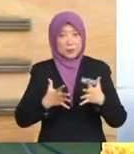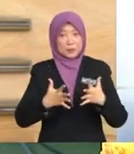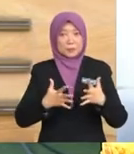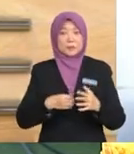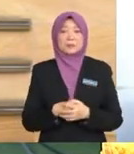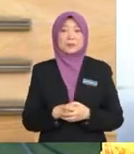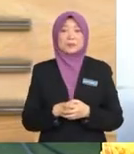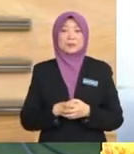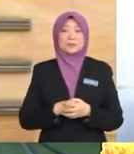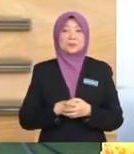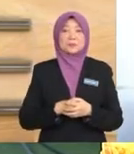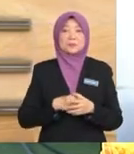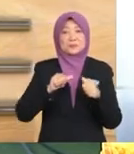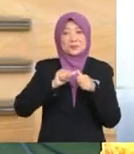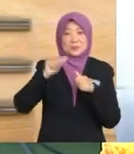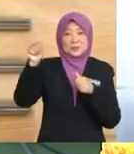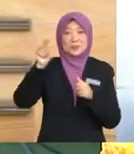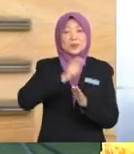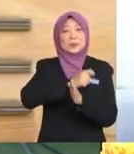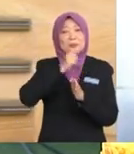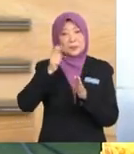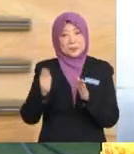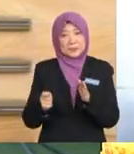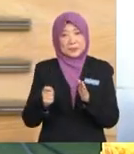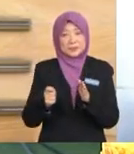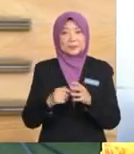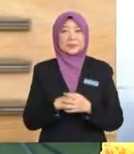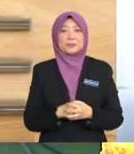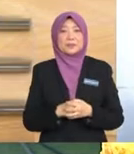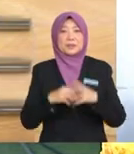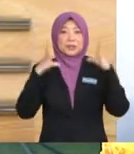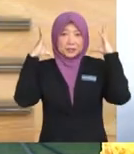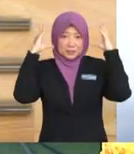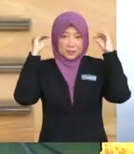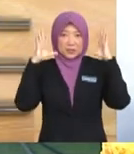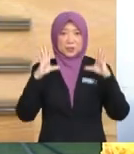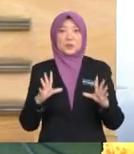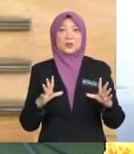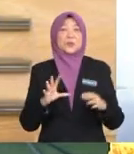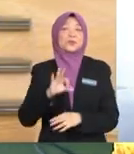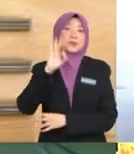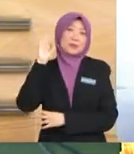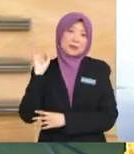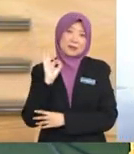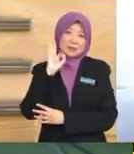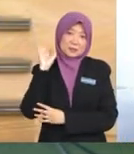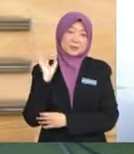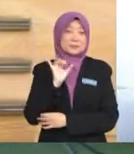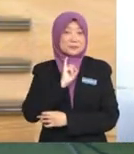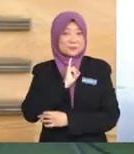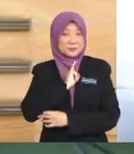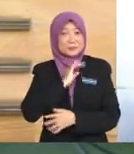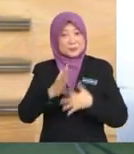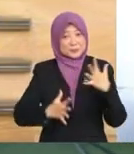Nun jauh di tepi sana, manis orangnya. Ini dia, kita bersama dengan Cikgu Nur Farazila Abdul Rahim, merupakan